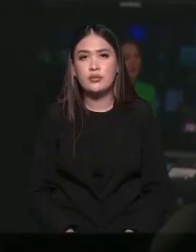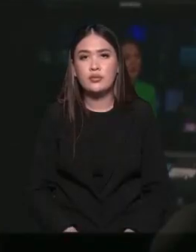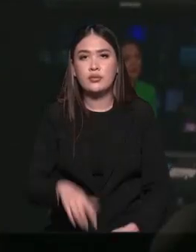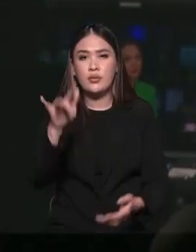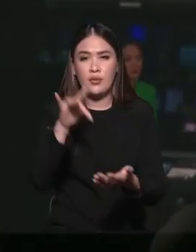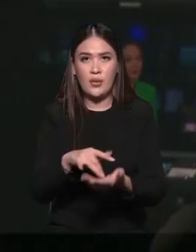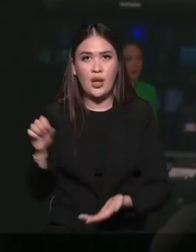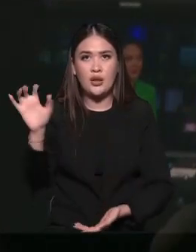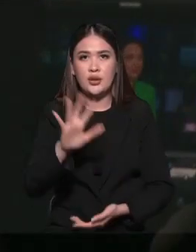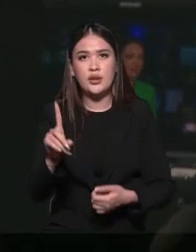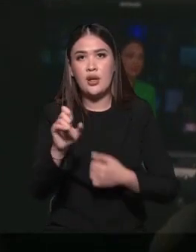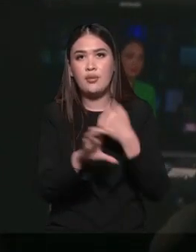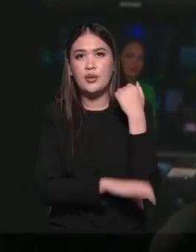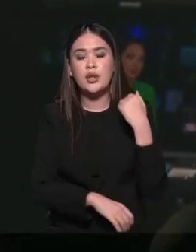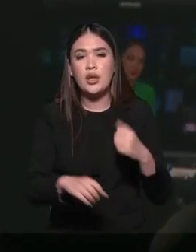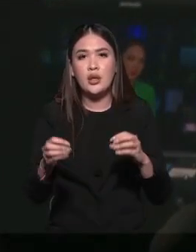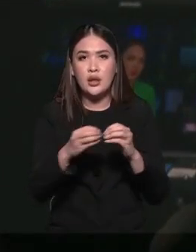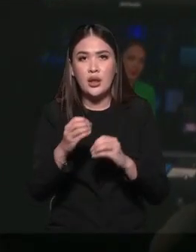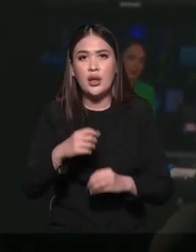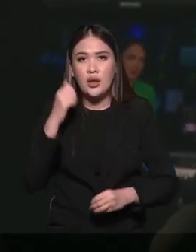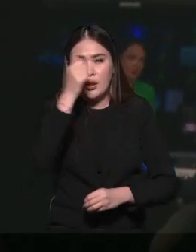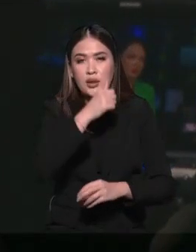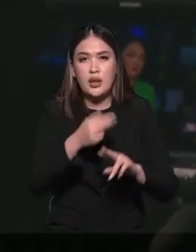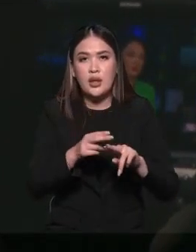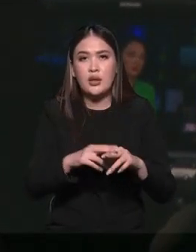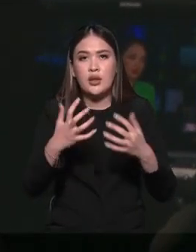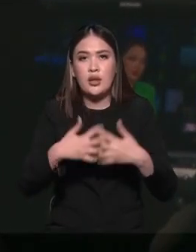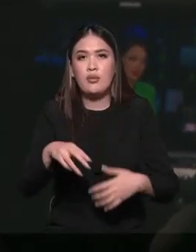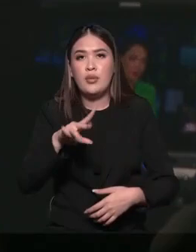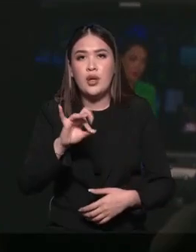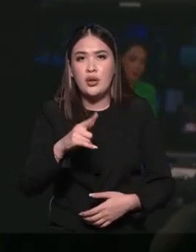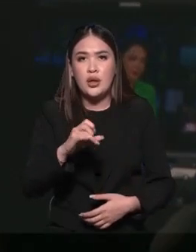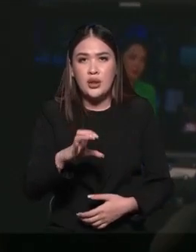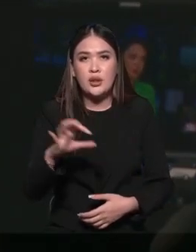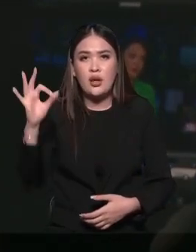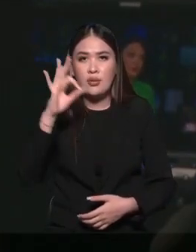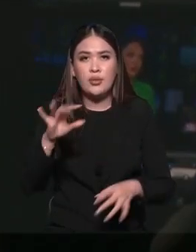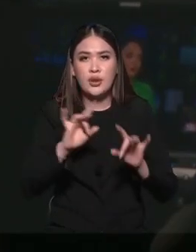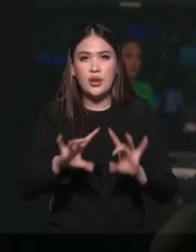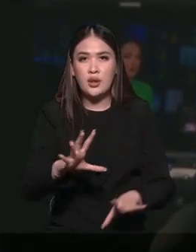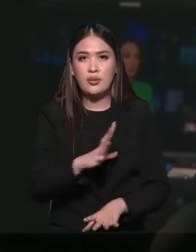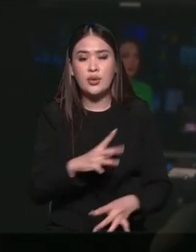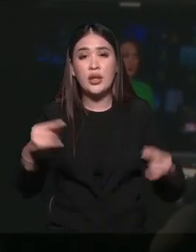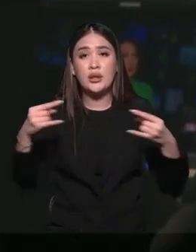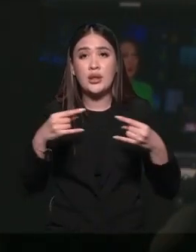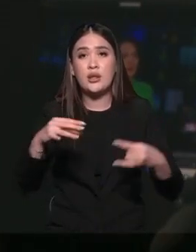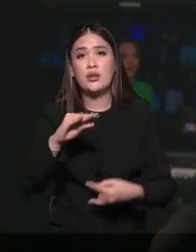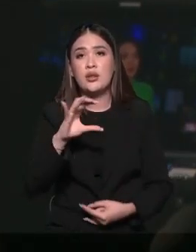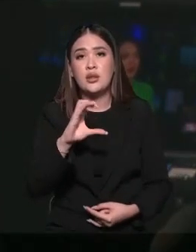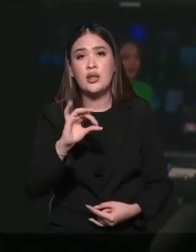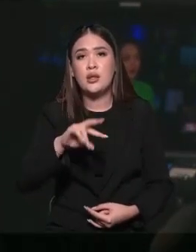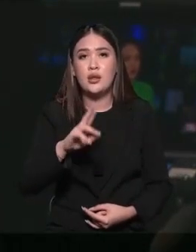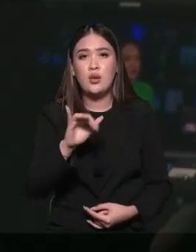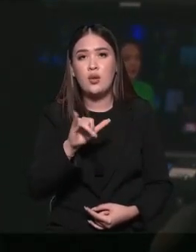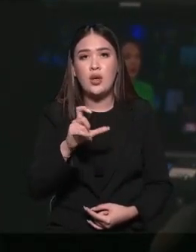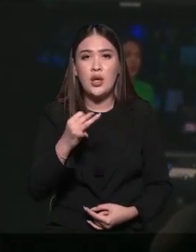в Центральной Азии за последние несколько десятилетий наблюдается значительный Прогресс об этом в эксклюзивном интервью телеканала silkway заявил